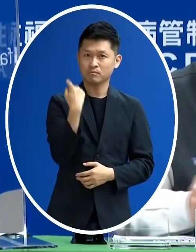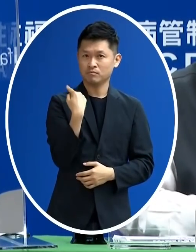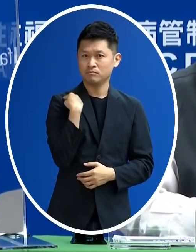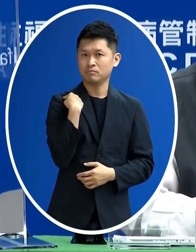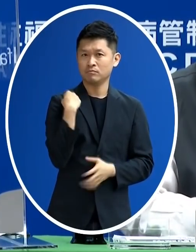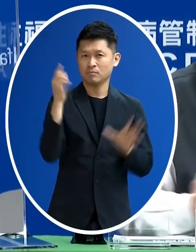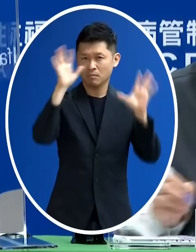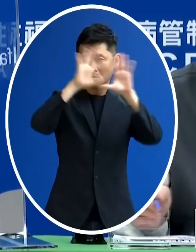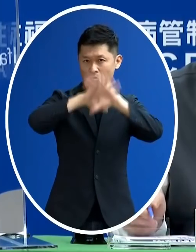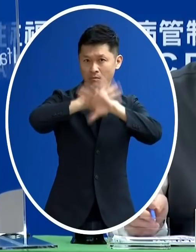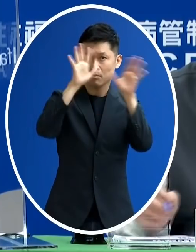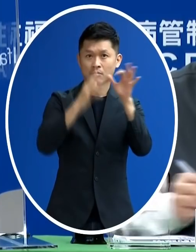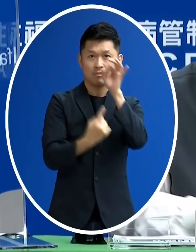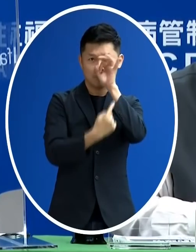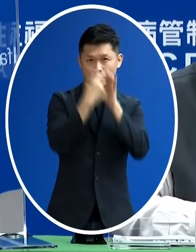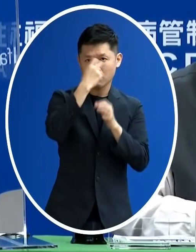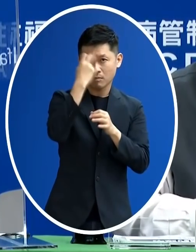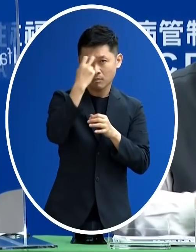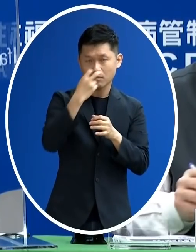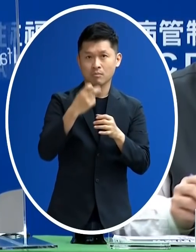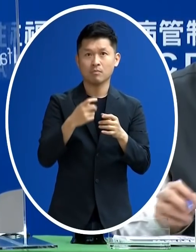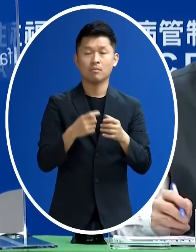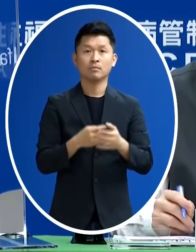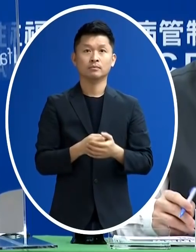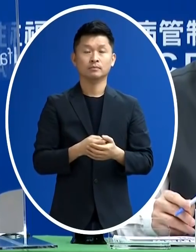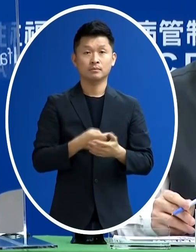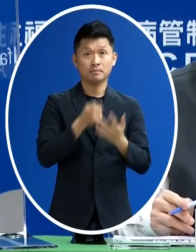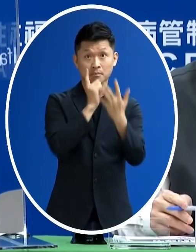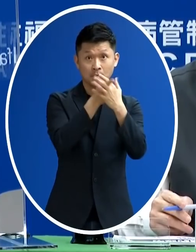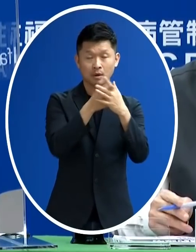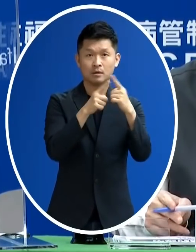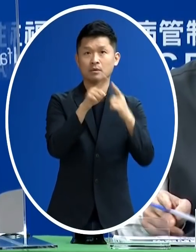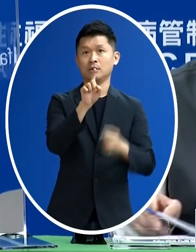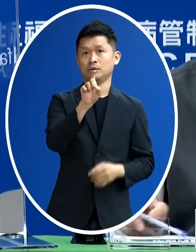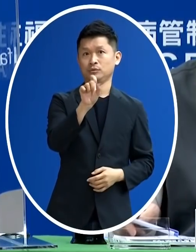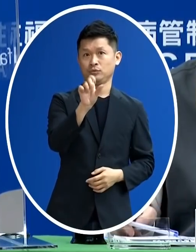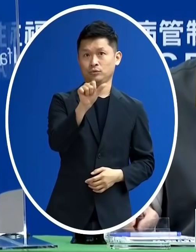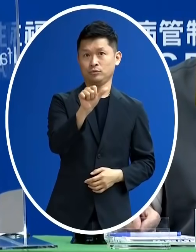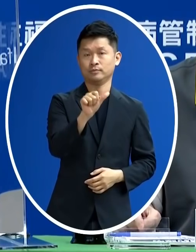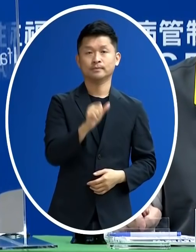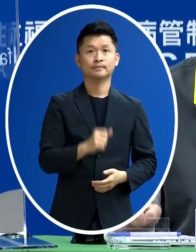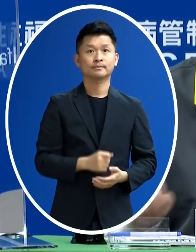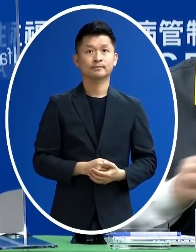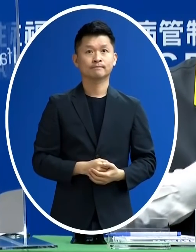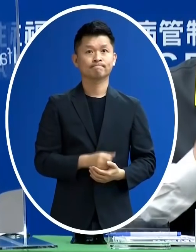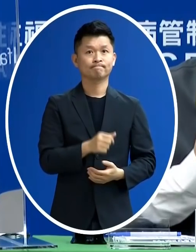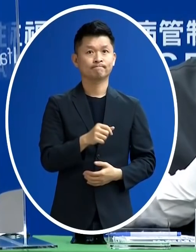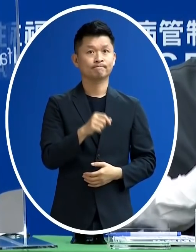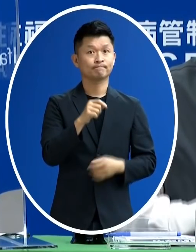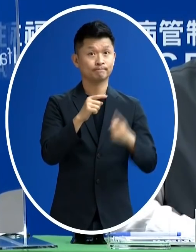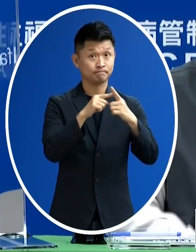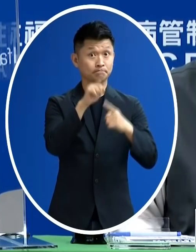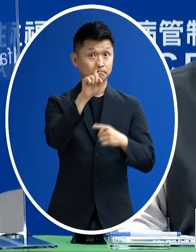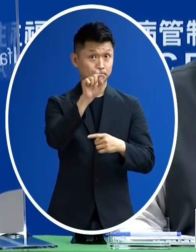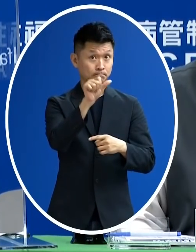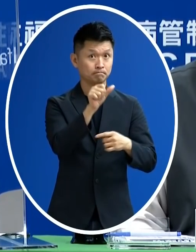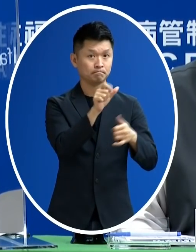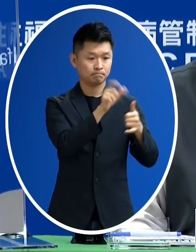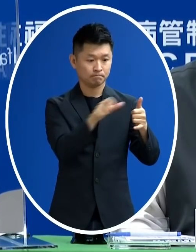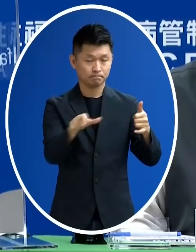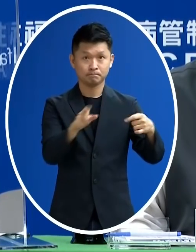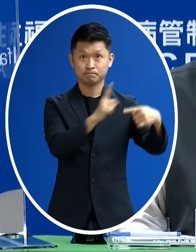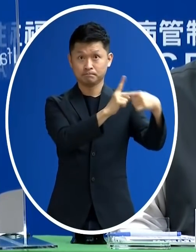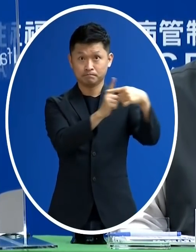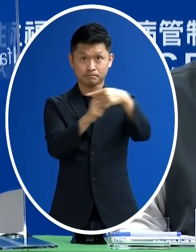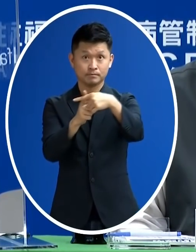夜了哈，裁检哈，那总共现在验出的是有15位，哦，15位的阳性的个案哈，但都